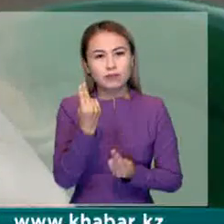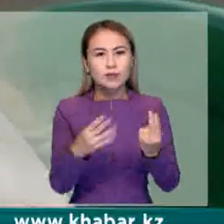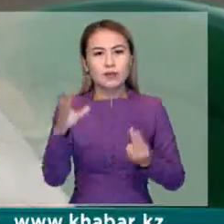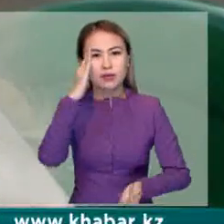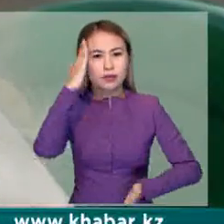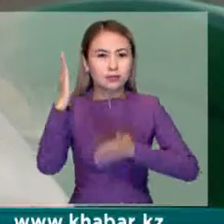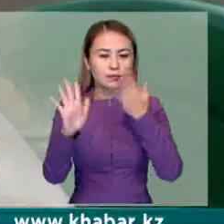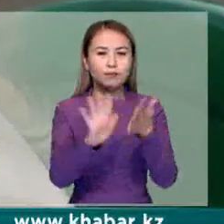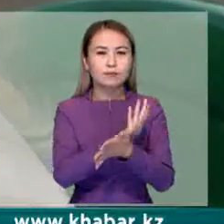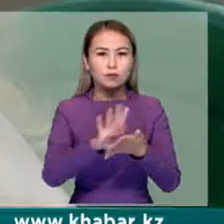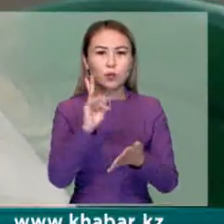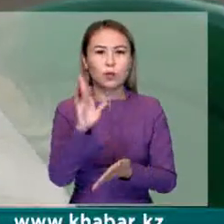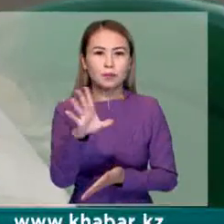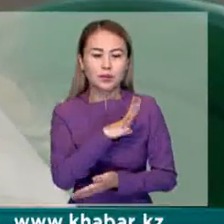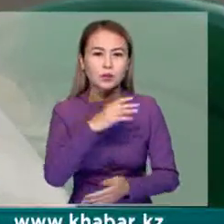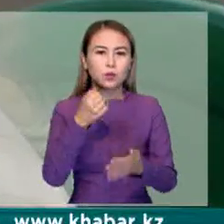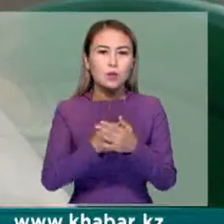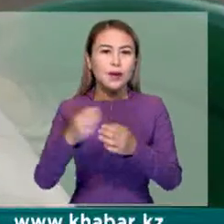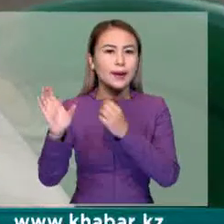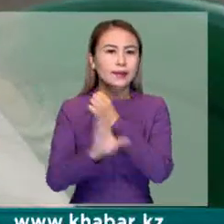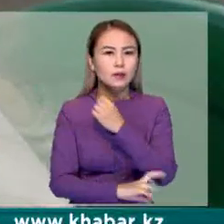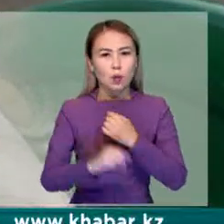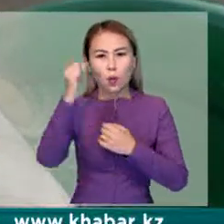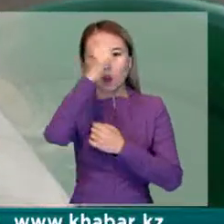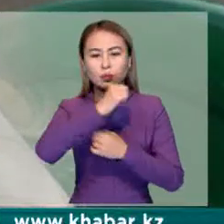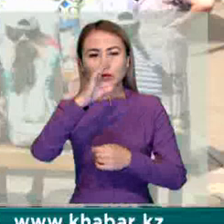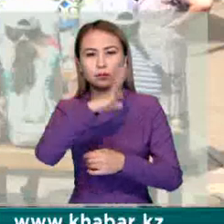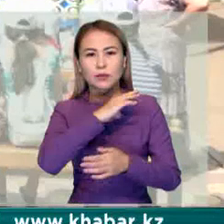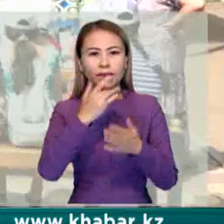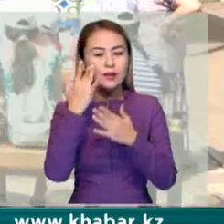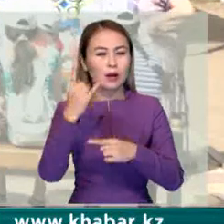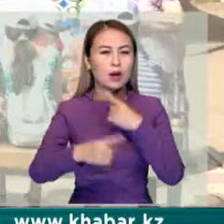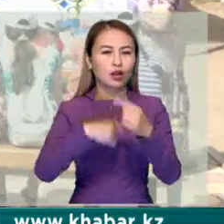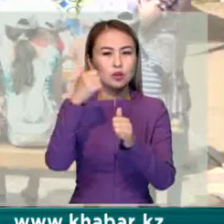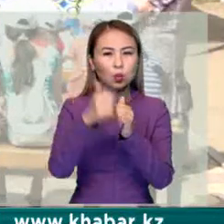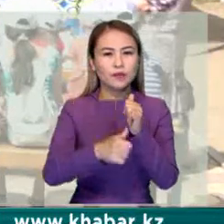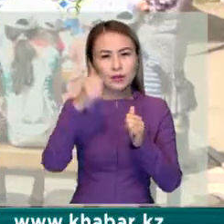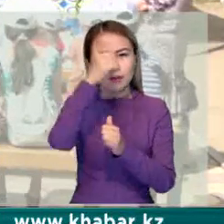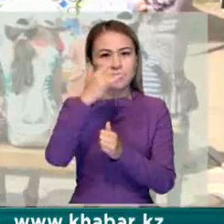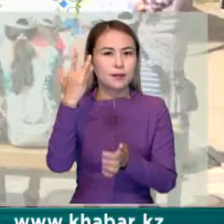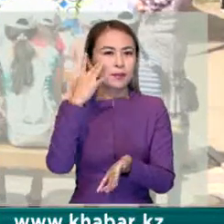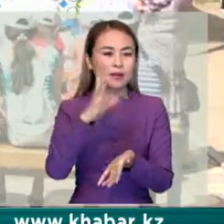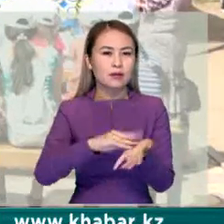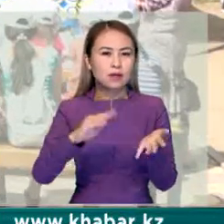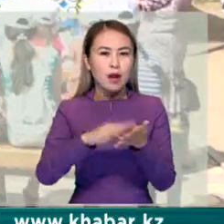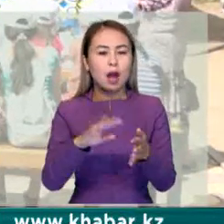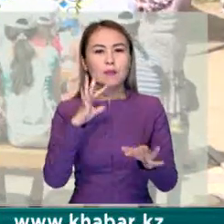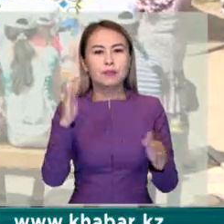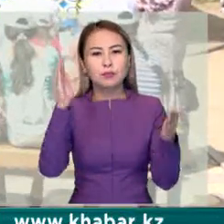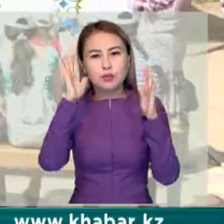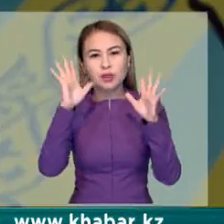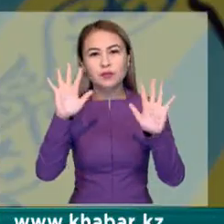қызметін тегін ұсынды. Бұл соңғы жылдары игі дәстүрге айналып барады. Ал мешіт өкілдері шаһар тұрғындары үшін концерттік